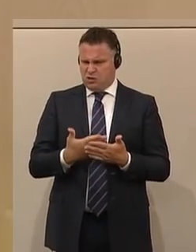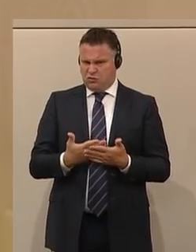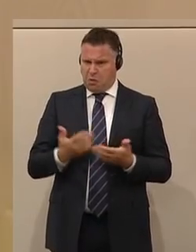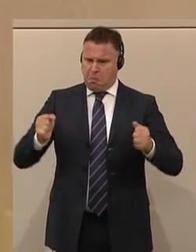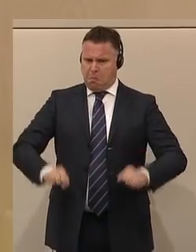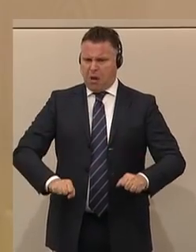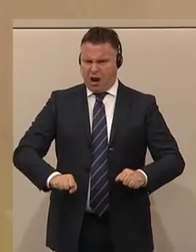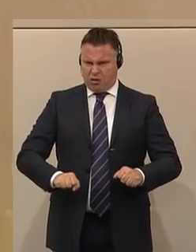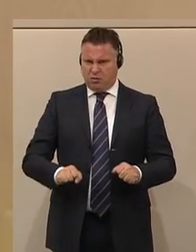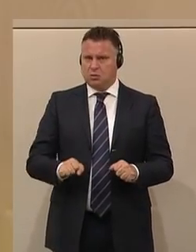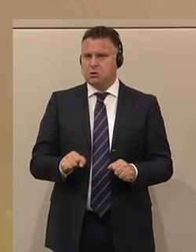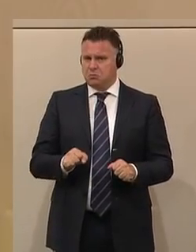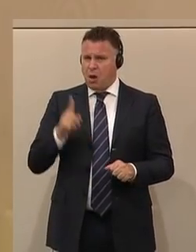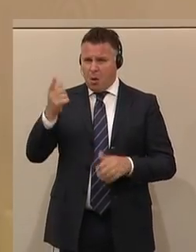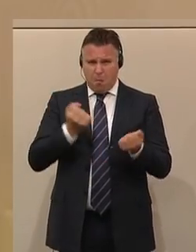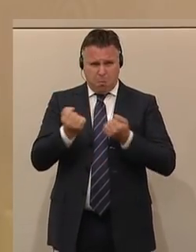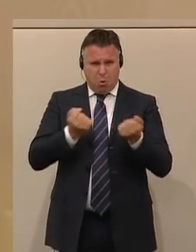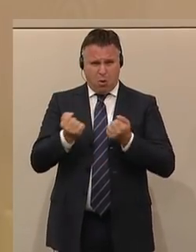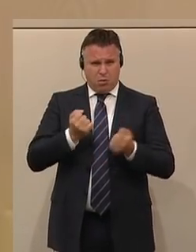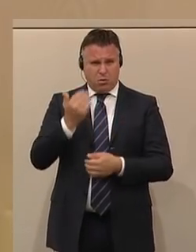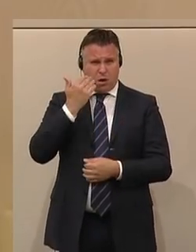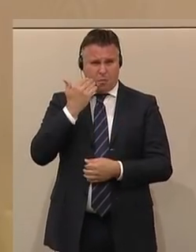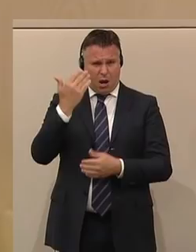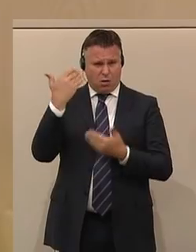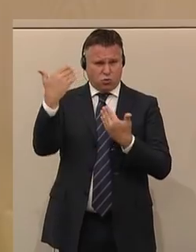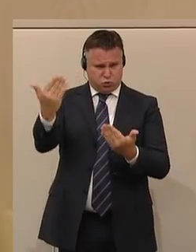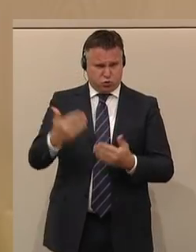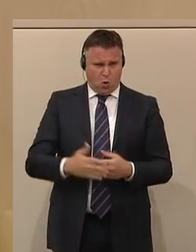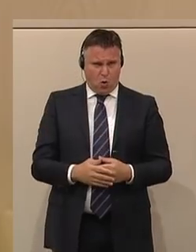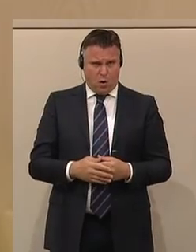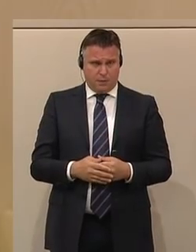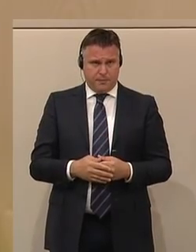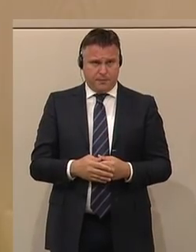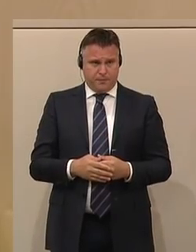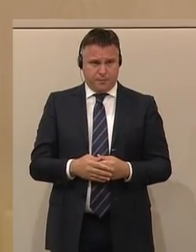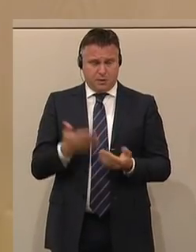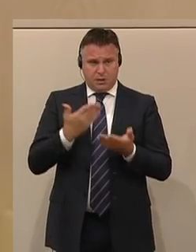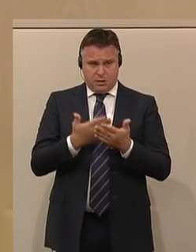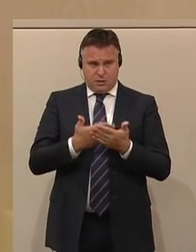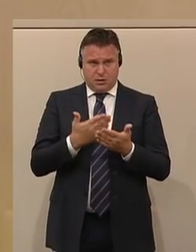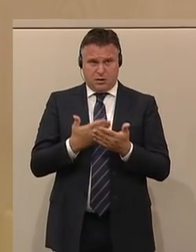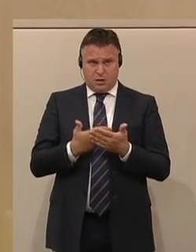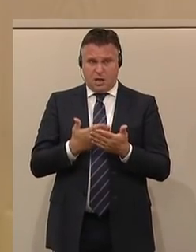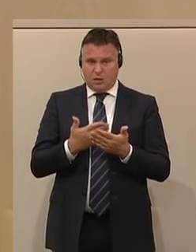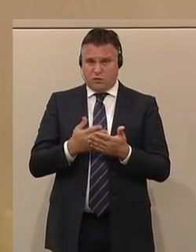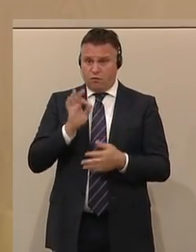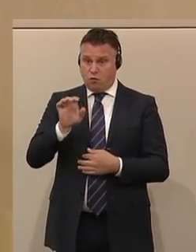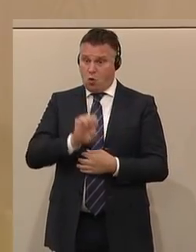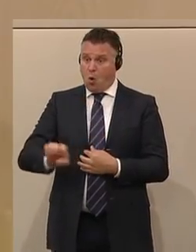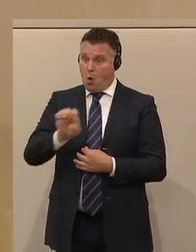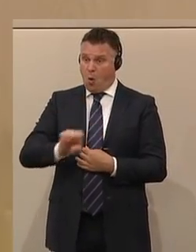irgendwie die Politik einer ganzen Nation. Das ist gewissermaßen absurd, aber natürlich für